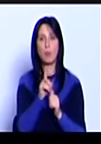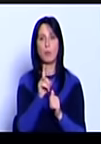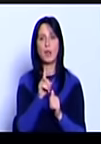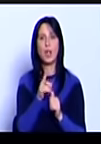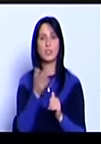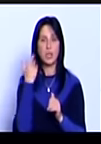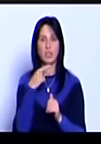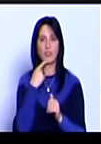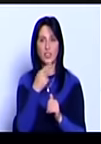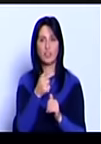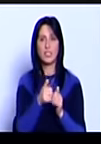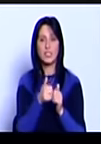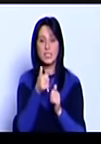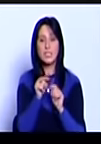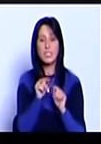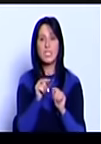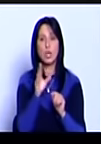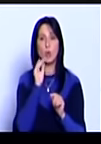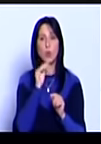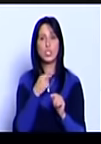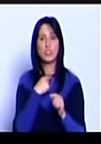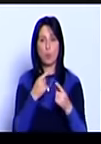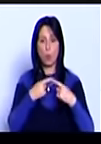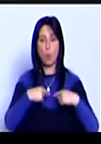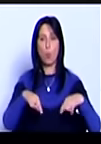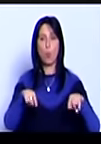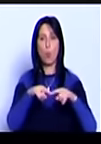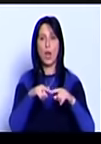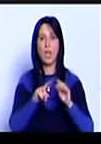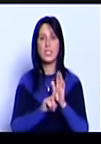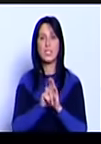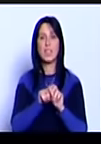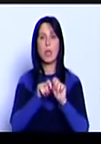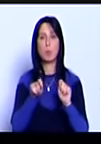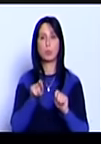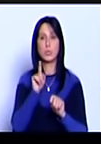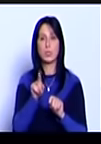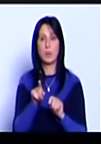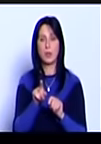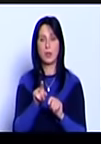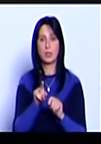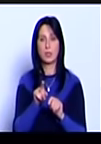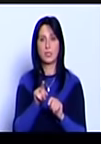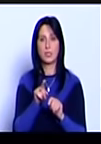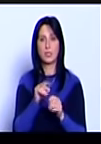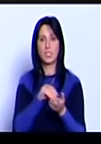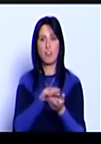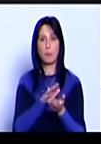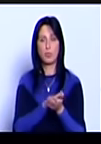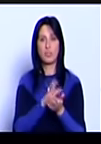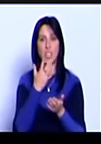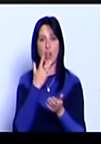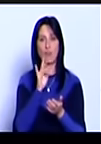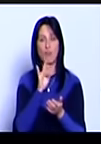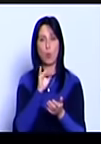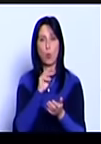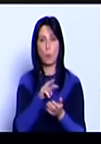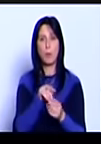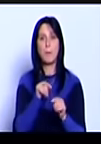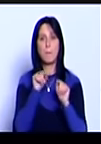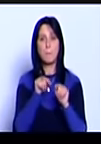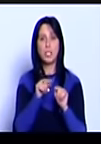მითქვამს, წინასწარვე, როცა ჩვენ კოალიციის ერთ-ერთ დამფუძნებლად დავფიქსირდით ეროვნული ფორუმი,